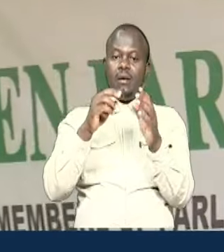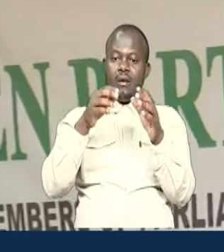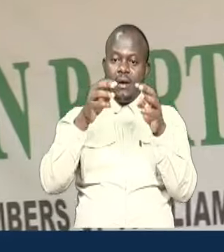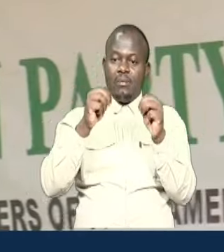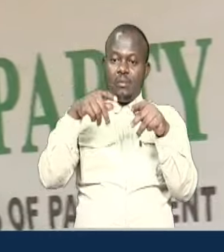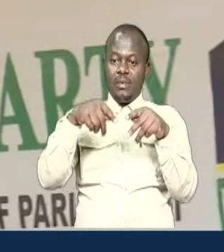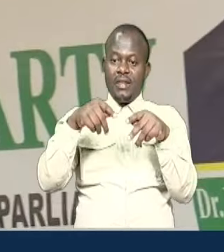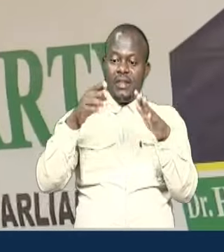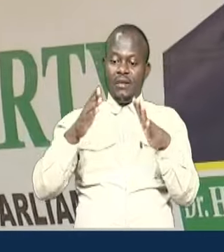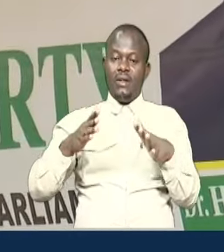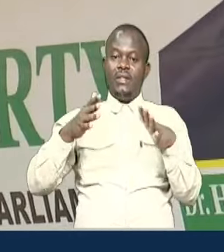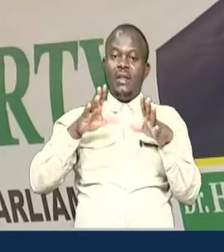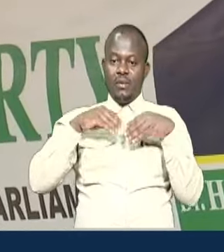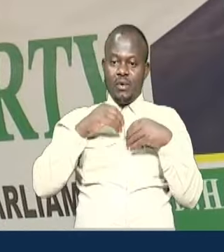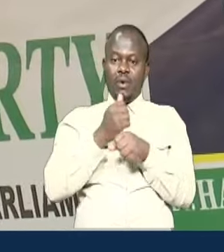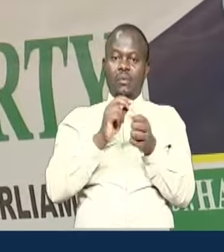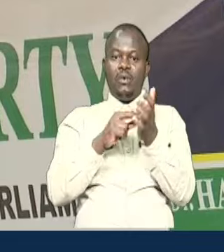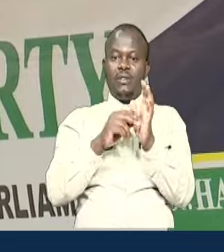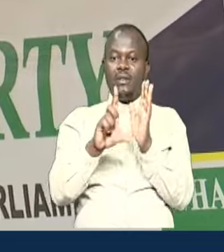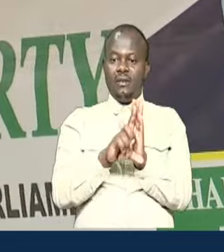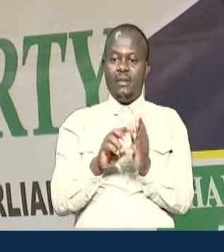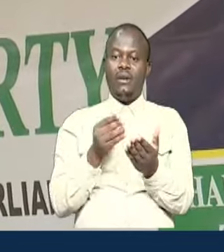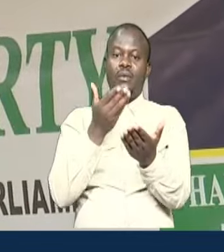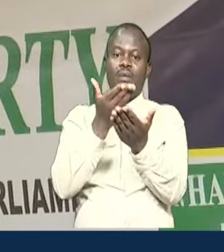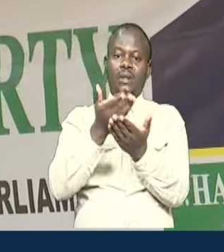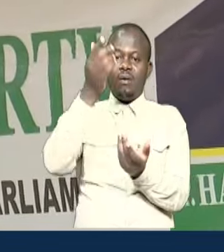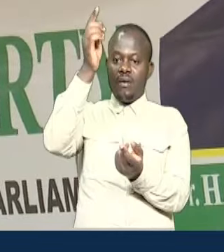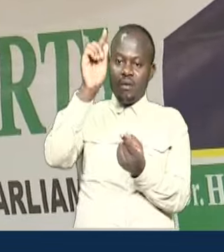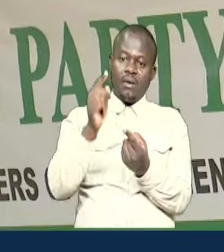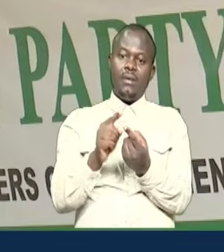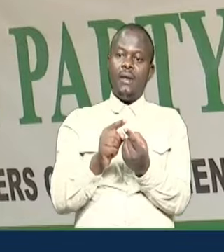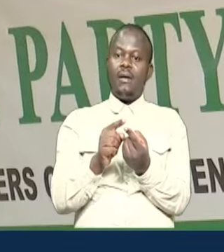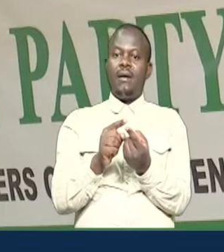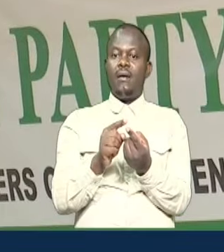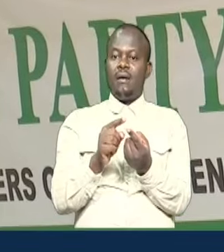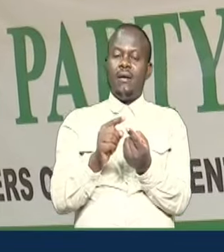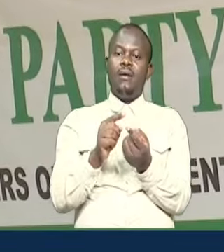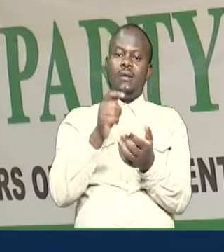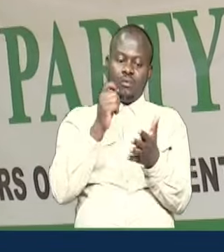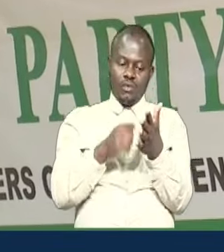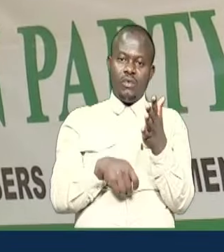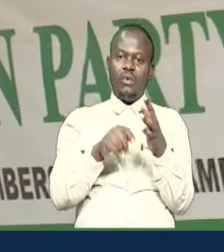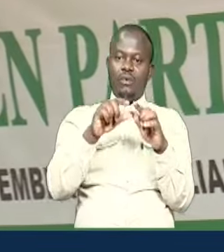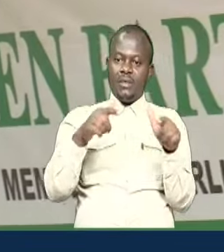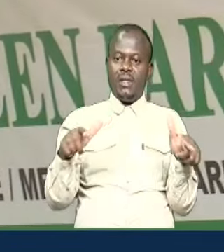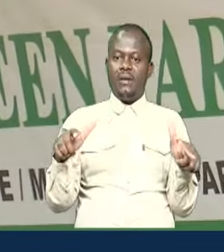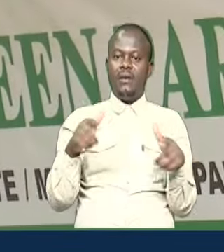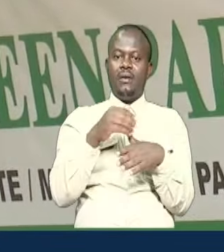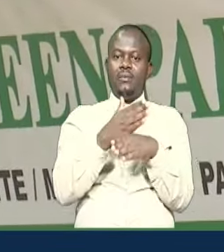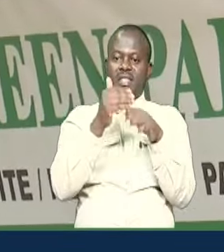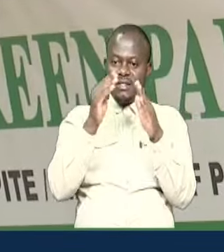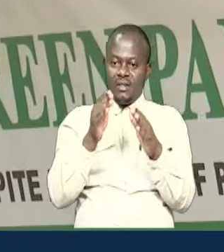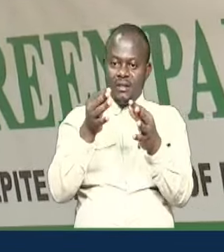mutwara mu nteko ndawutanga kugabanya umusoro w'ubutaka minikofine yari minisiteri y'imari